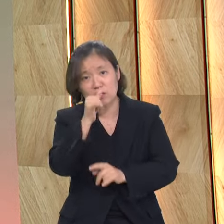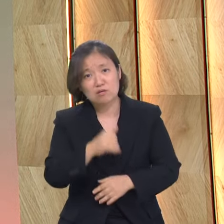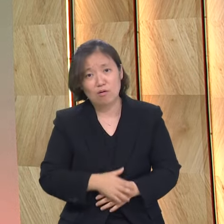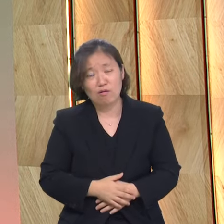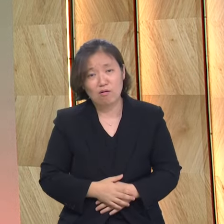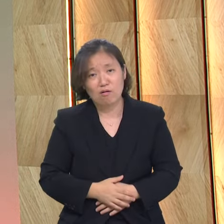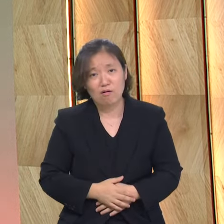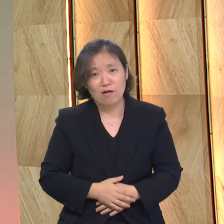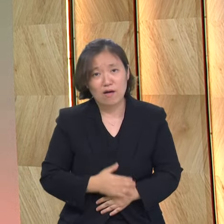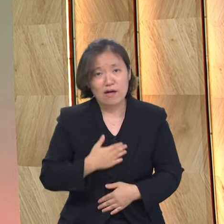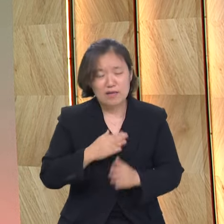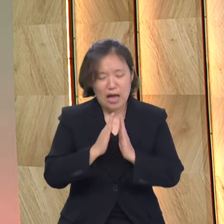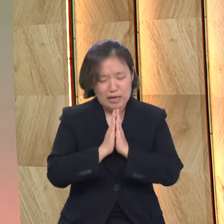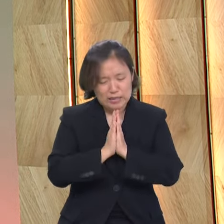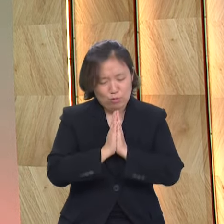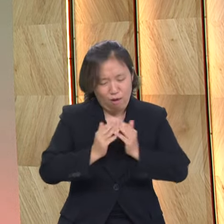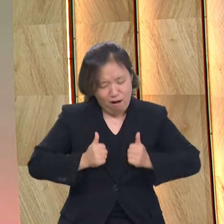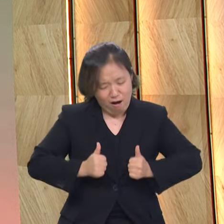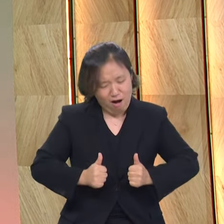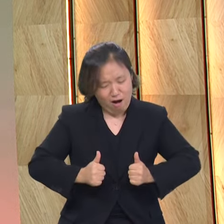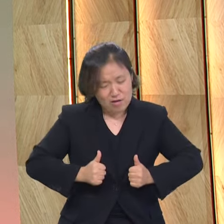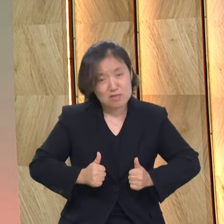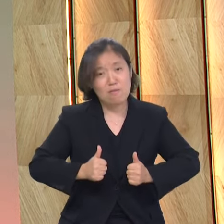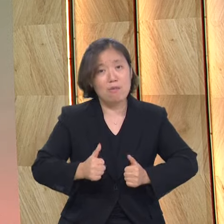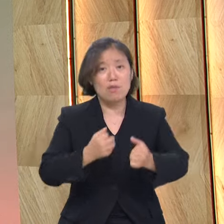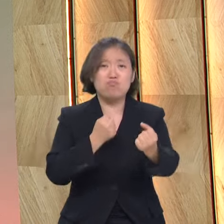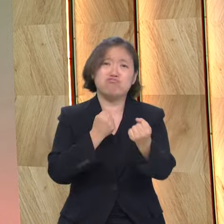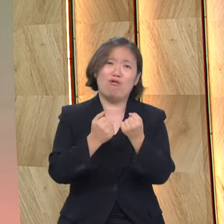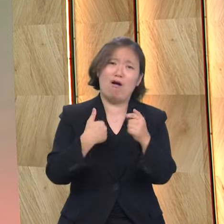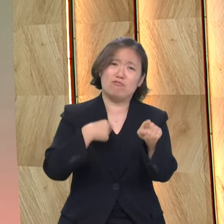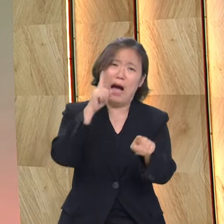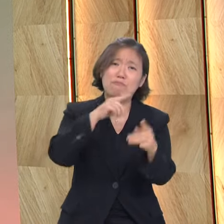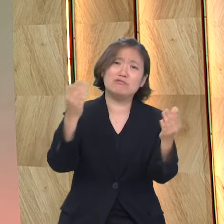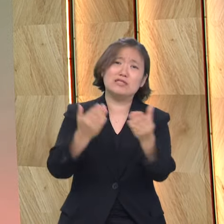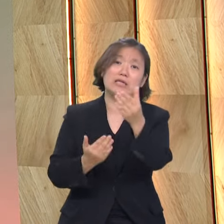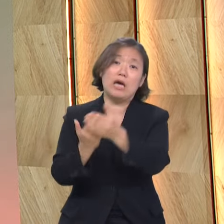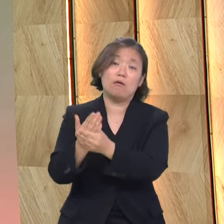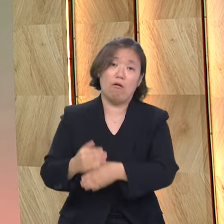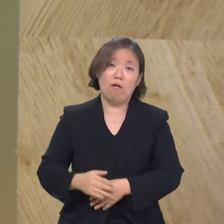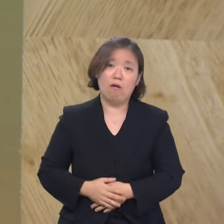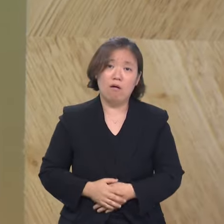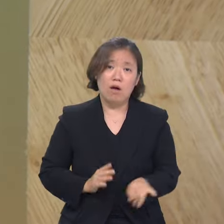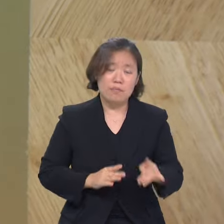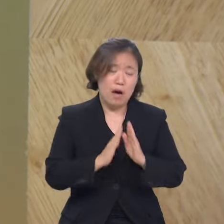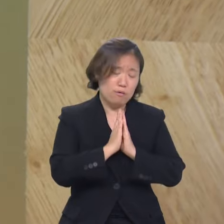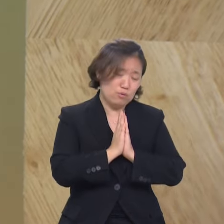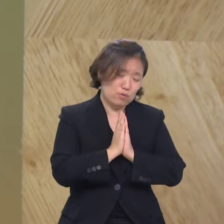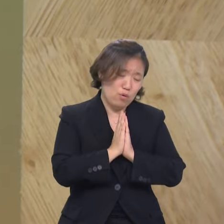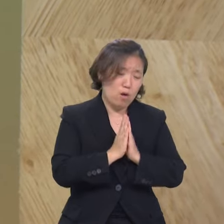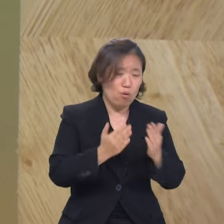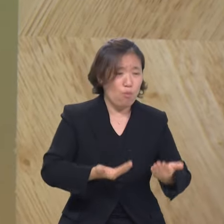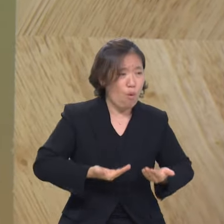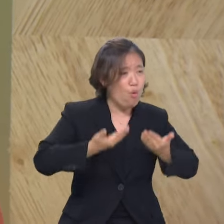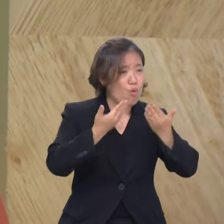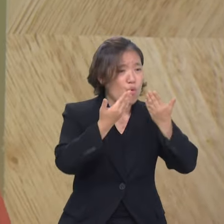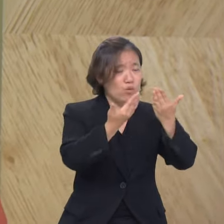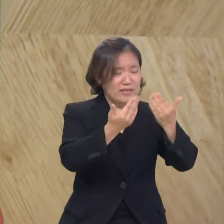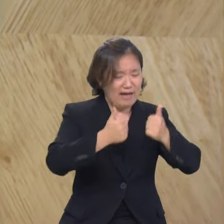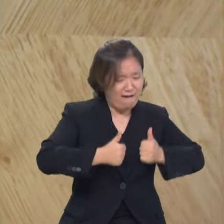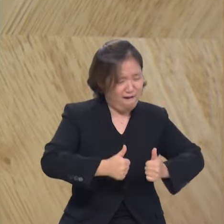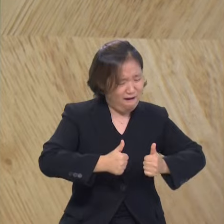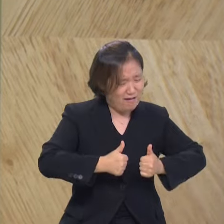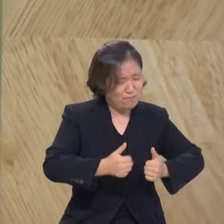그 누구보다도 기도를 열심히 했는데 나쁜 일이 생길 때도 있고 누구보다도 절에서 봉사를 열심히